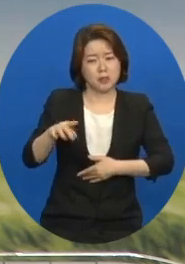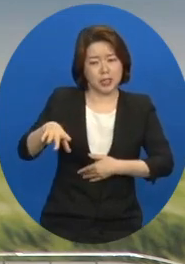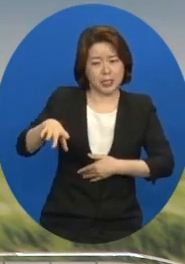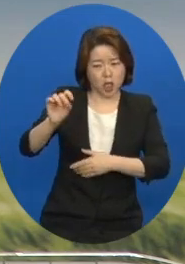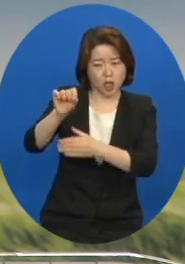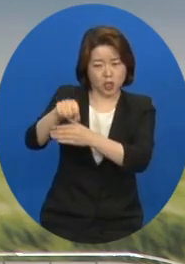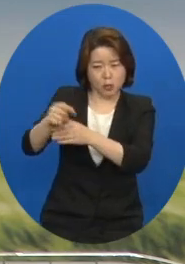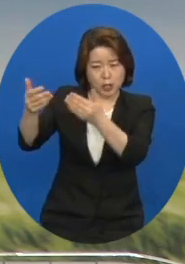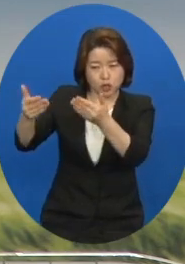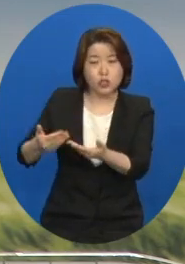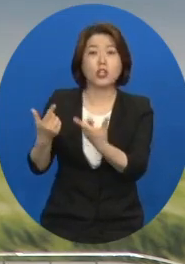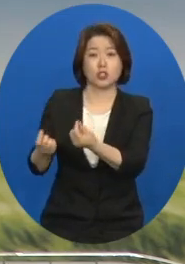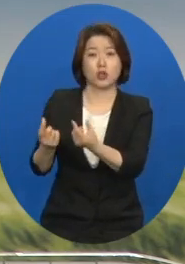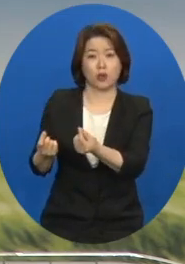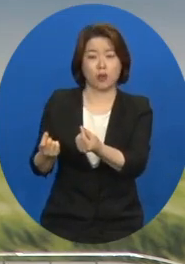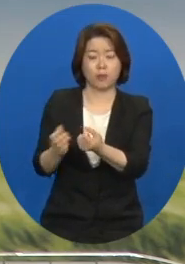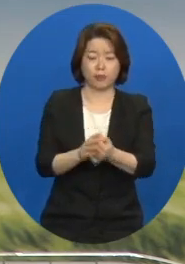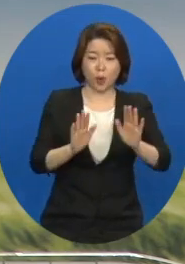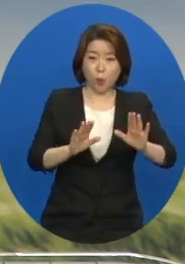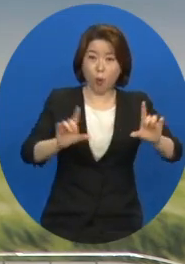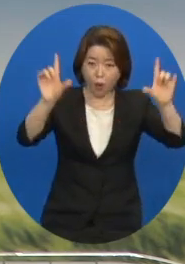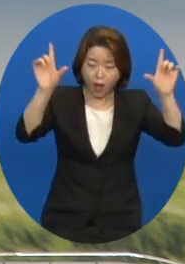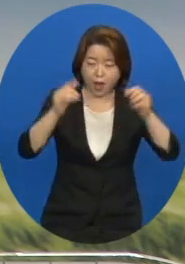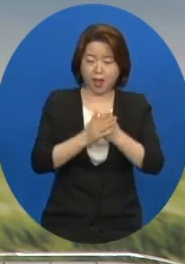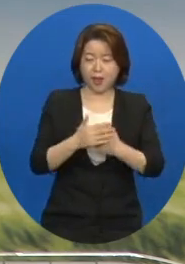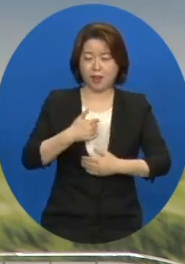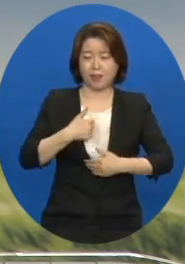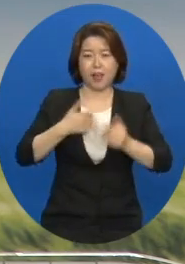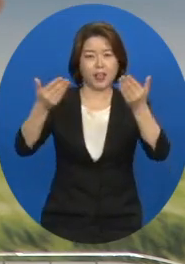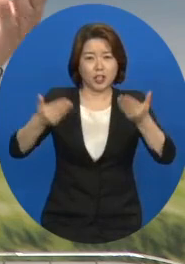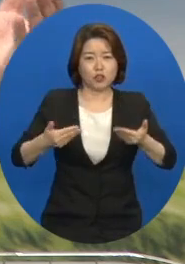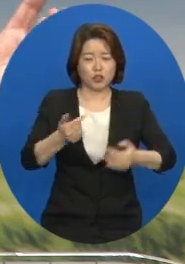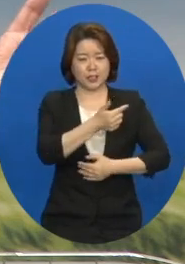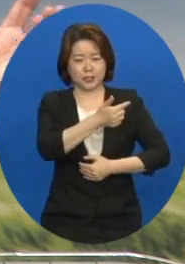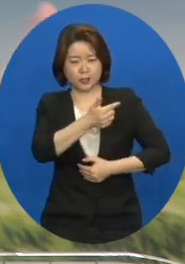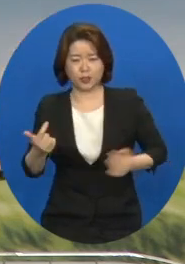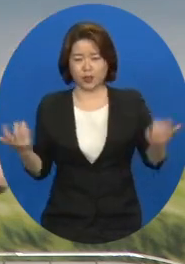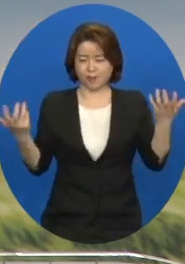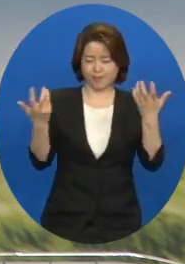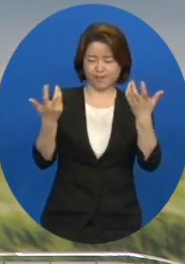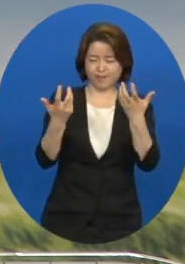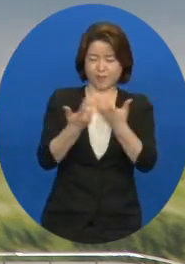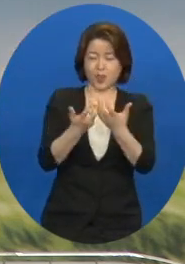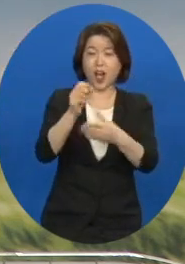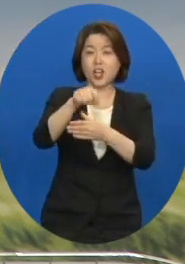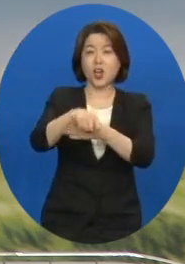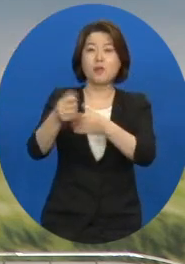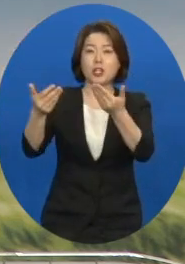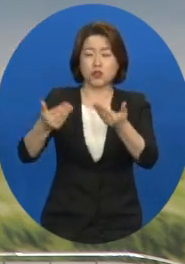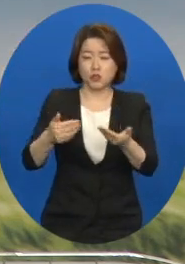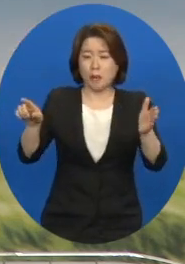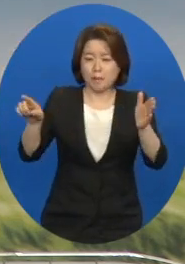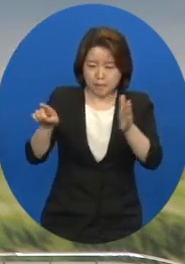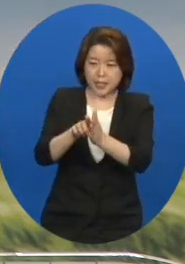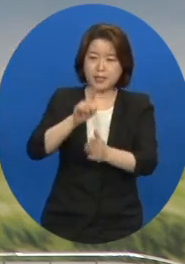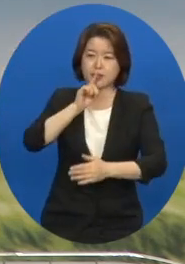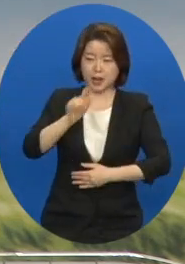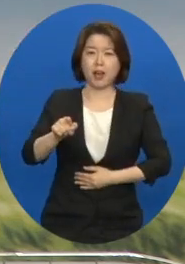열매를 주신 것처럼 올 한 해 나에게 크고 풍성한 열매를 주실 것을 믿으라는